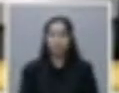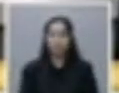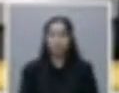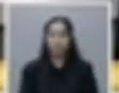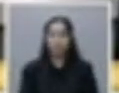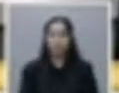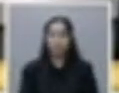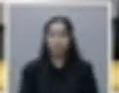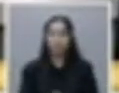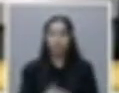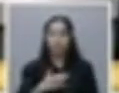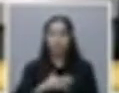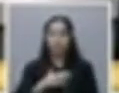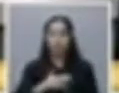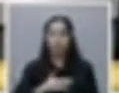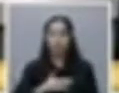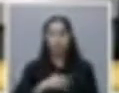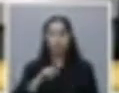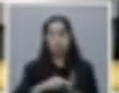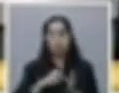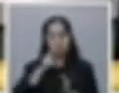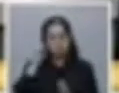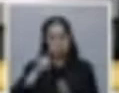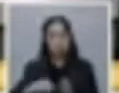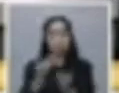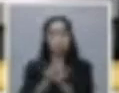วงเงินชดเชยท่านต้องกู้เงินถึง